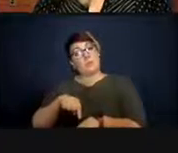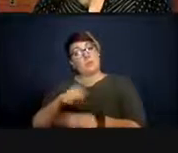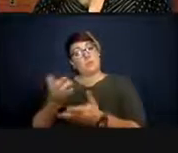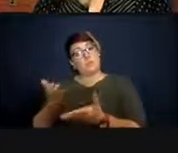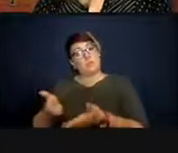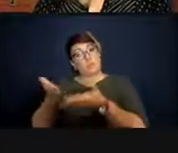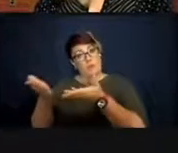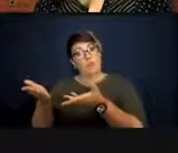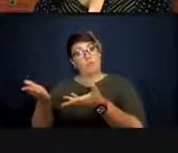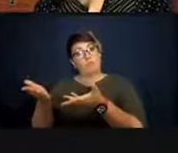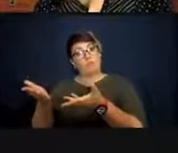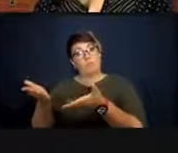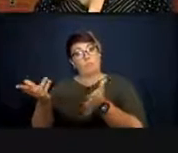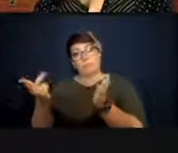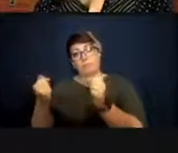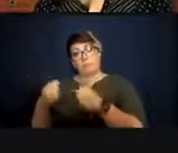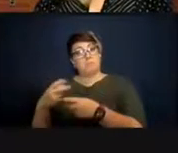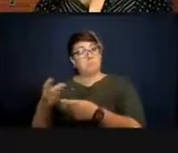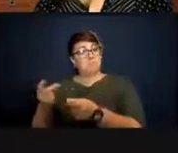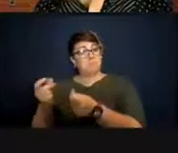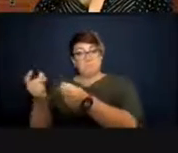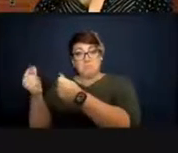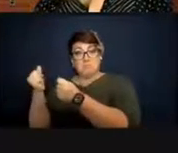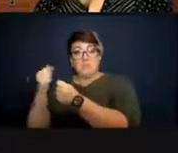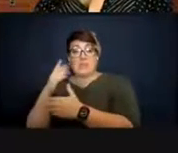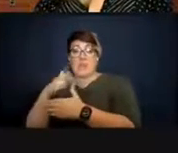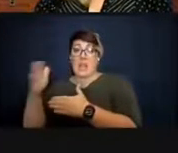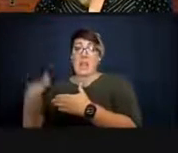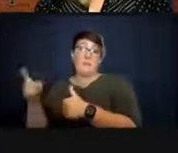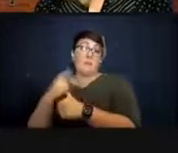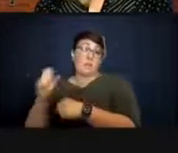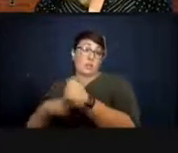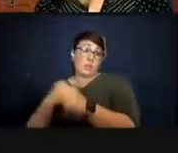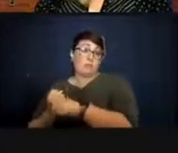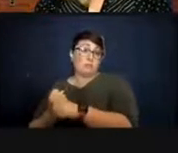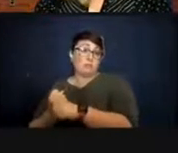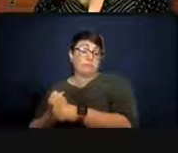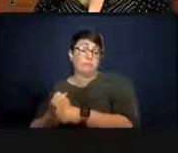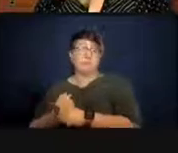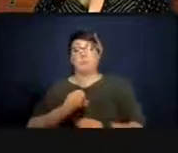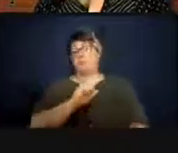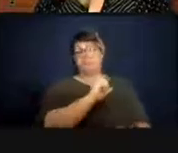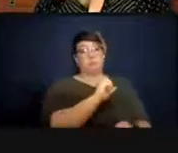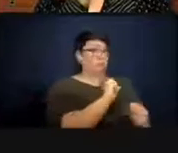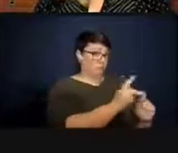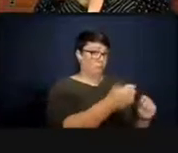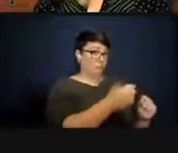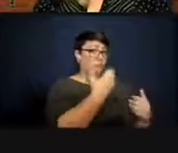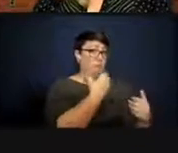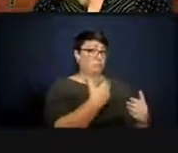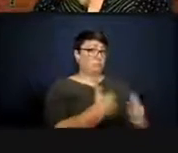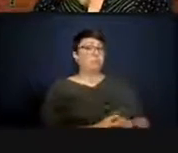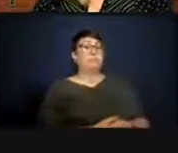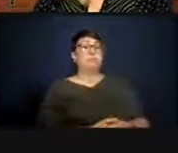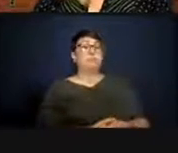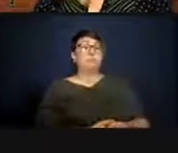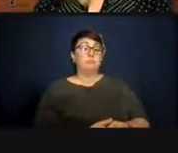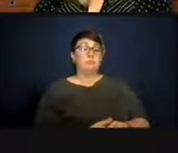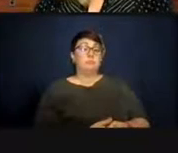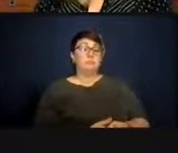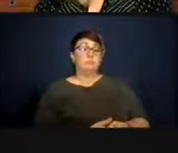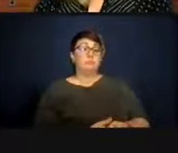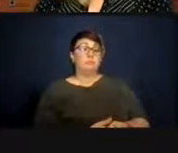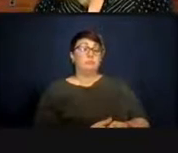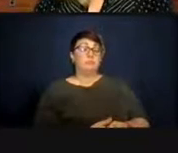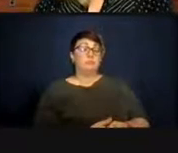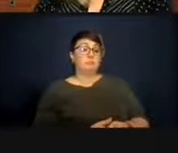ولكننا نحن في الأخير سنقدم لكم النتائج مع نهاية العام الأول. نعم، شكرا، شكرا لكم على